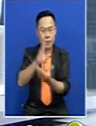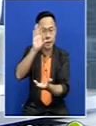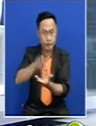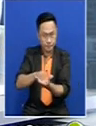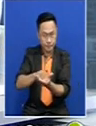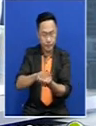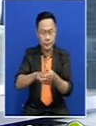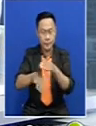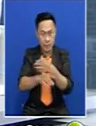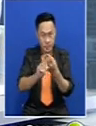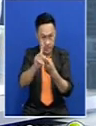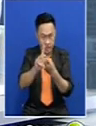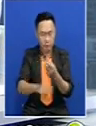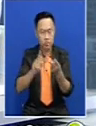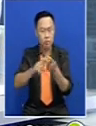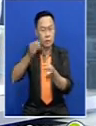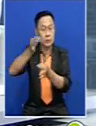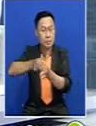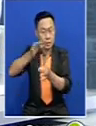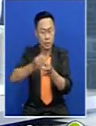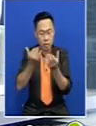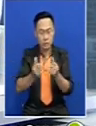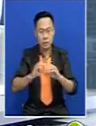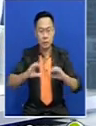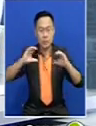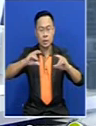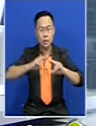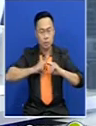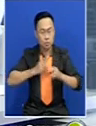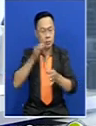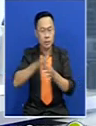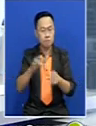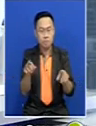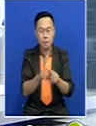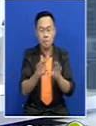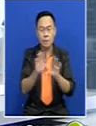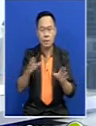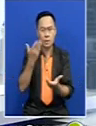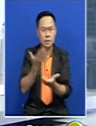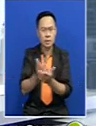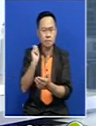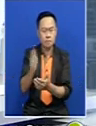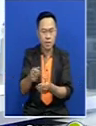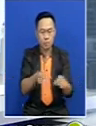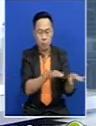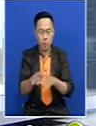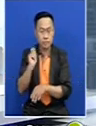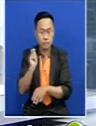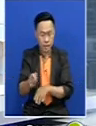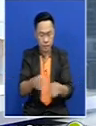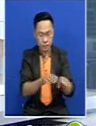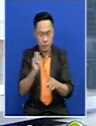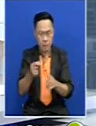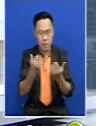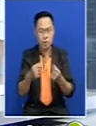ก็คือธนาคารพาณิชย์ตอนนี้ทั้งรัฐทั้งเอกชนก็จะเปิดให้ลงทะเบียนระบบพร้อมเพย์แล้วเพื่อ